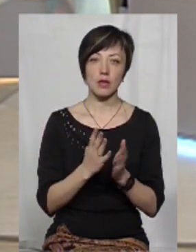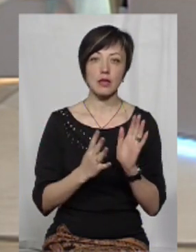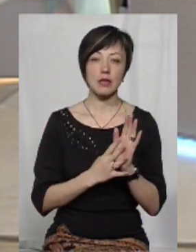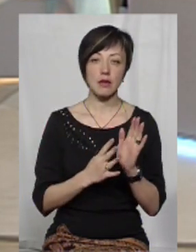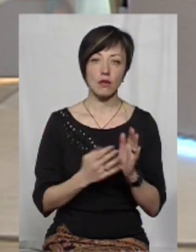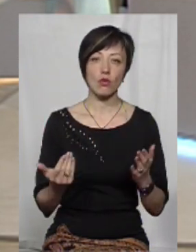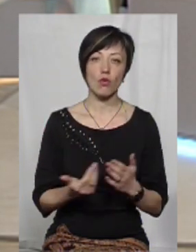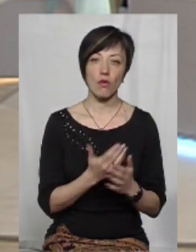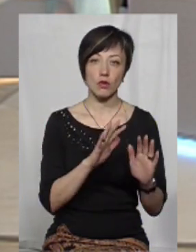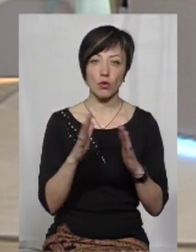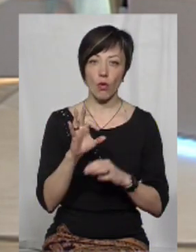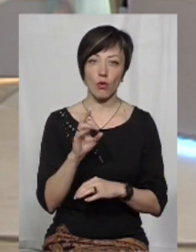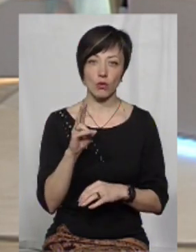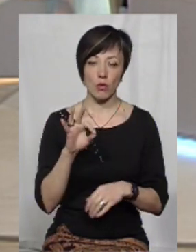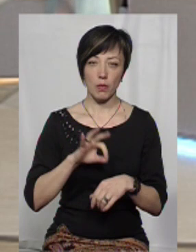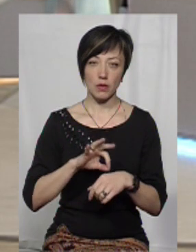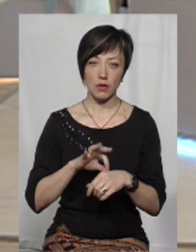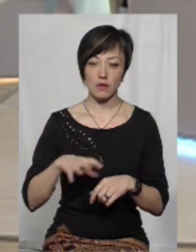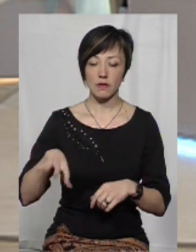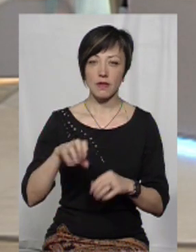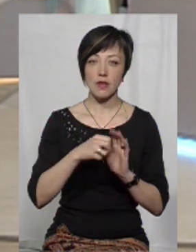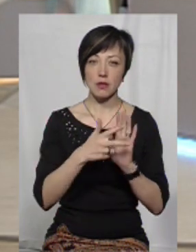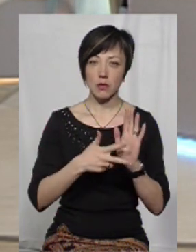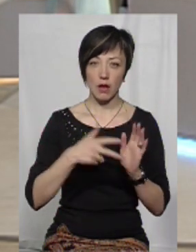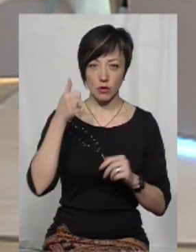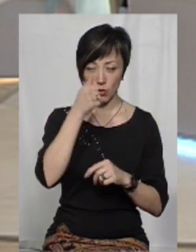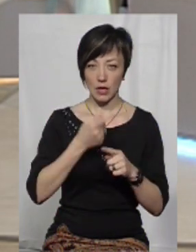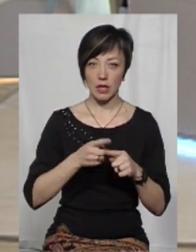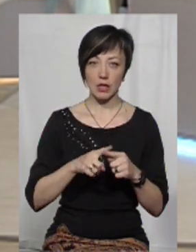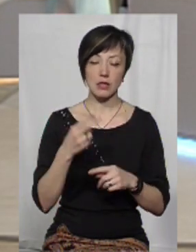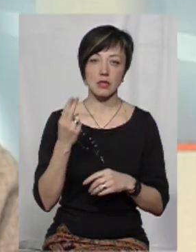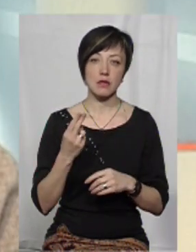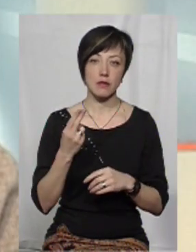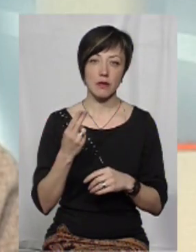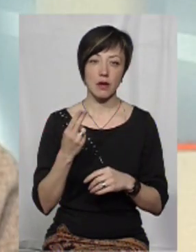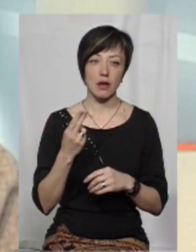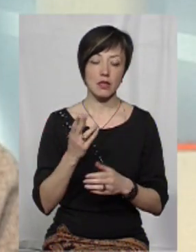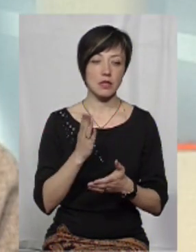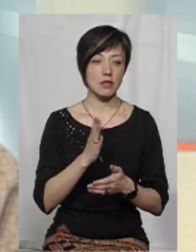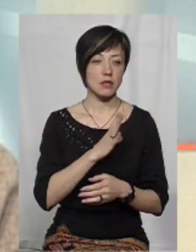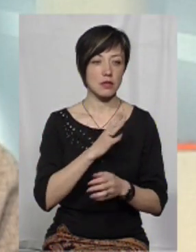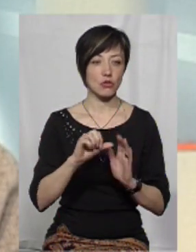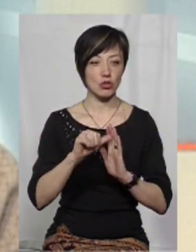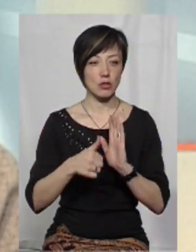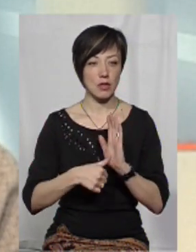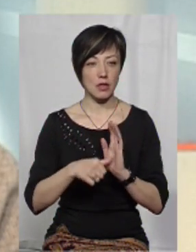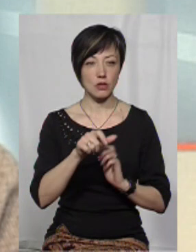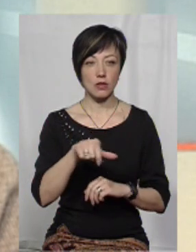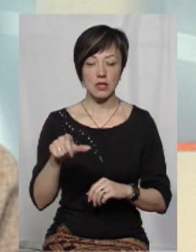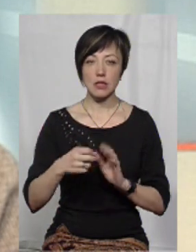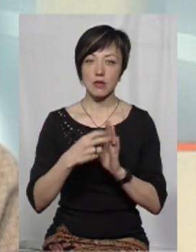9 свежих случаев онкопатологии. А за 2018 год эта цифра составляла 16